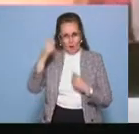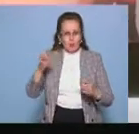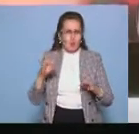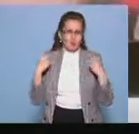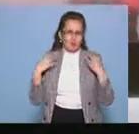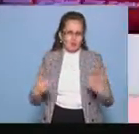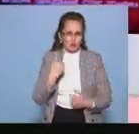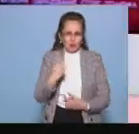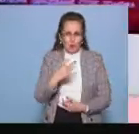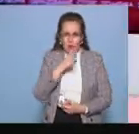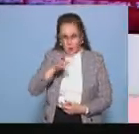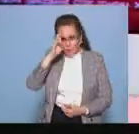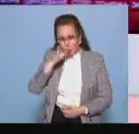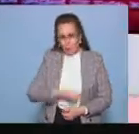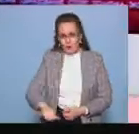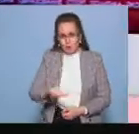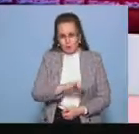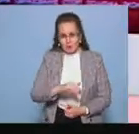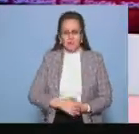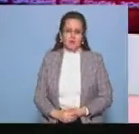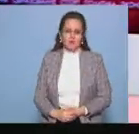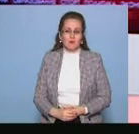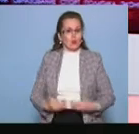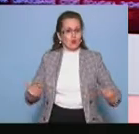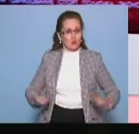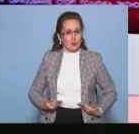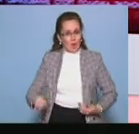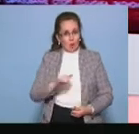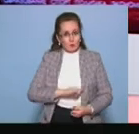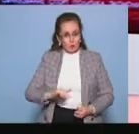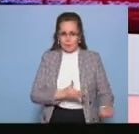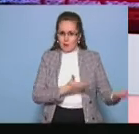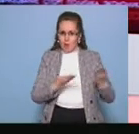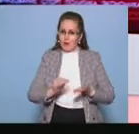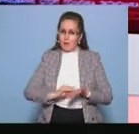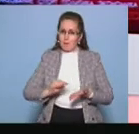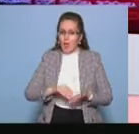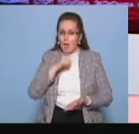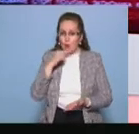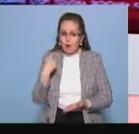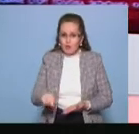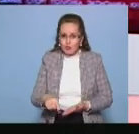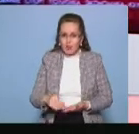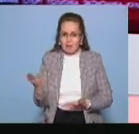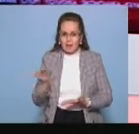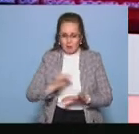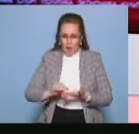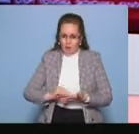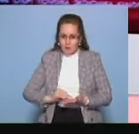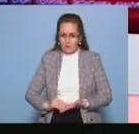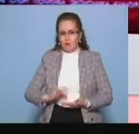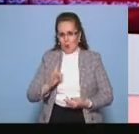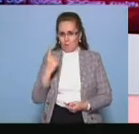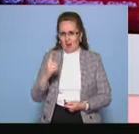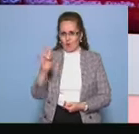республики. Жители Удмуртии приглашают написать этнографический диктант. Акция назначена на 1 ноября.